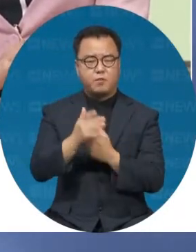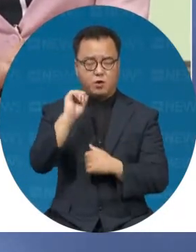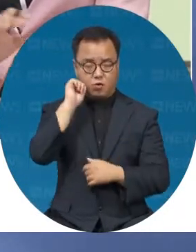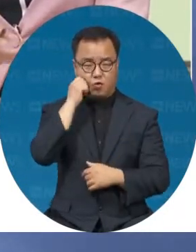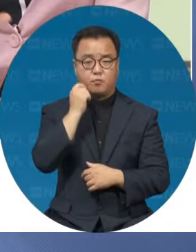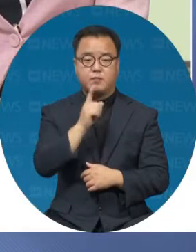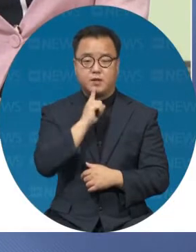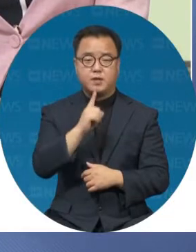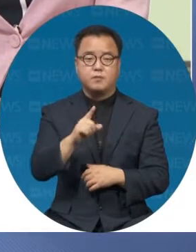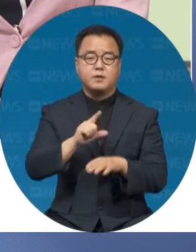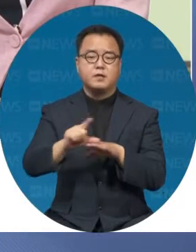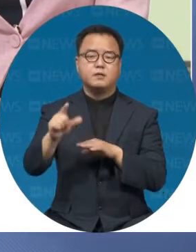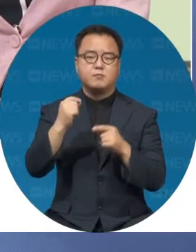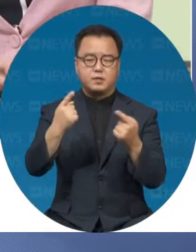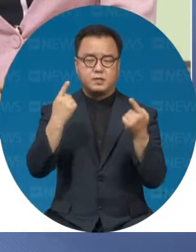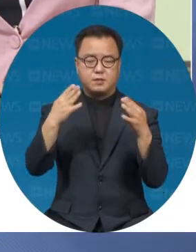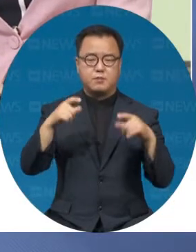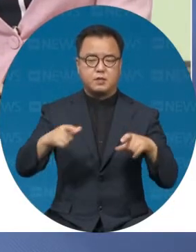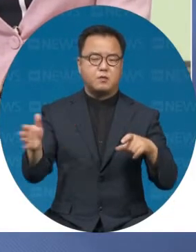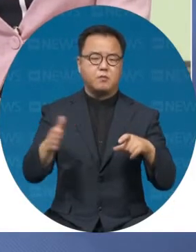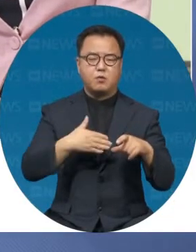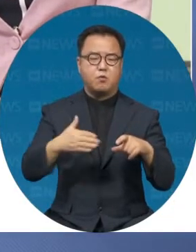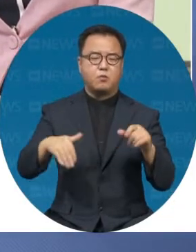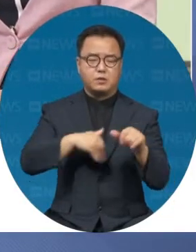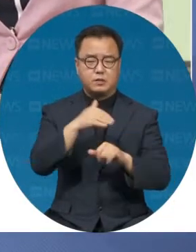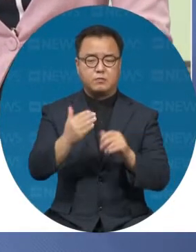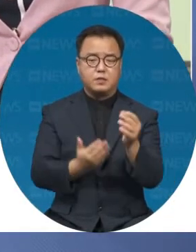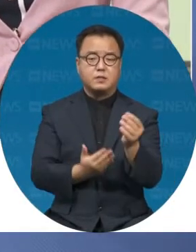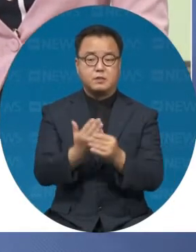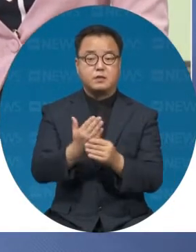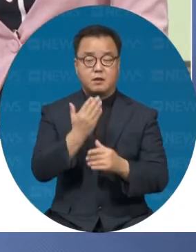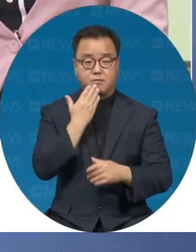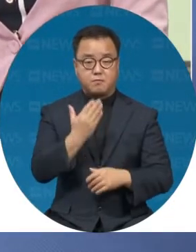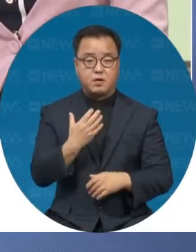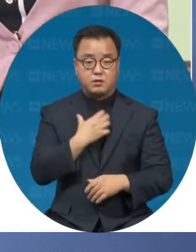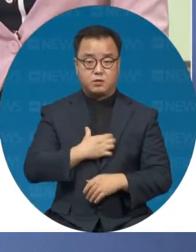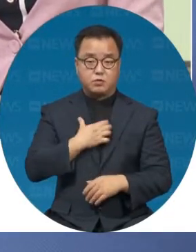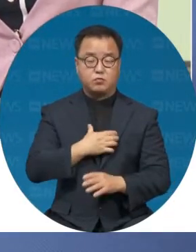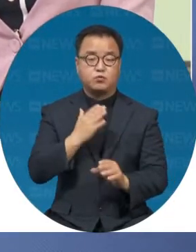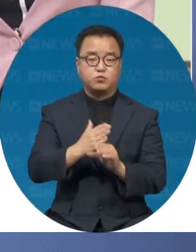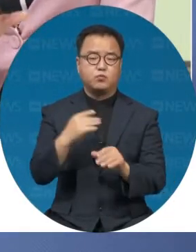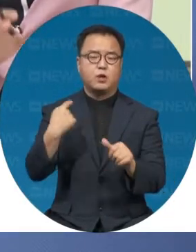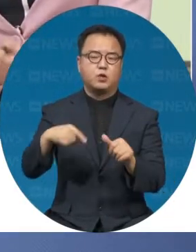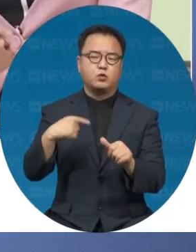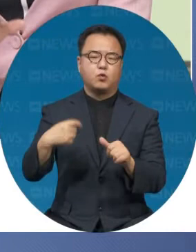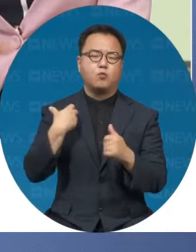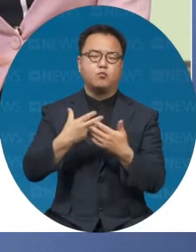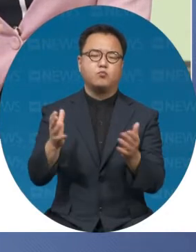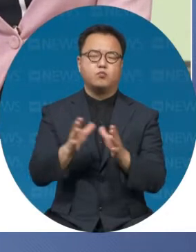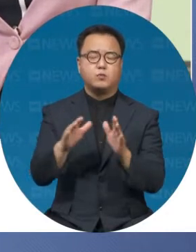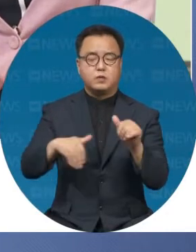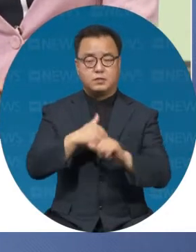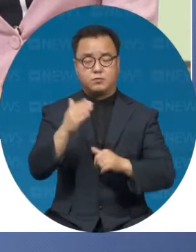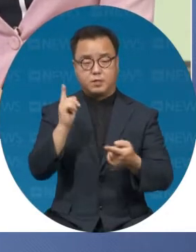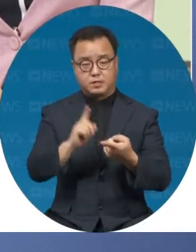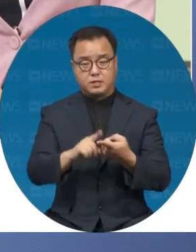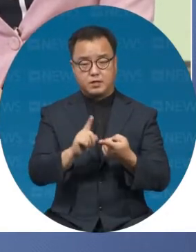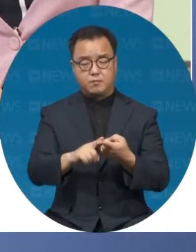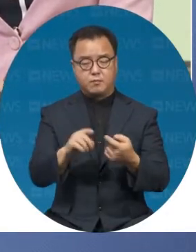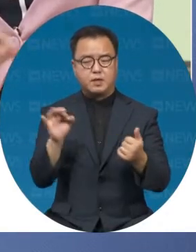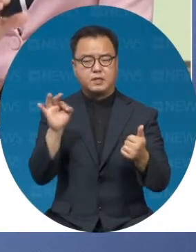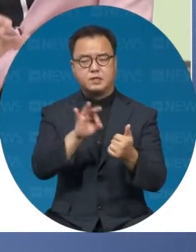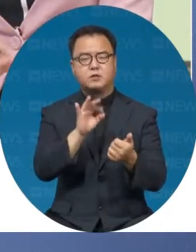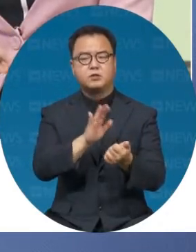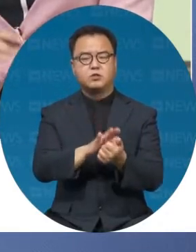같은 경우엔 지역 공동화 현상 우려까지 나오고 있습니다 헌데 이제 교육부 4 이번 상황에 대해서 재정지원 제한 대학 을 뽑는게